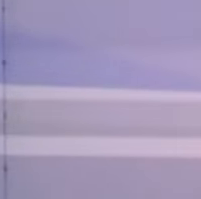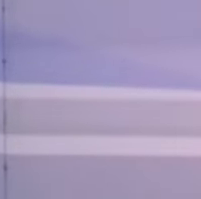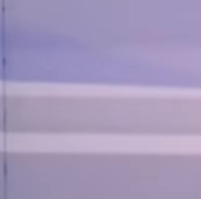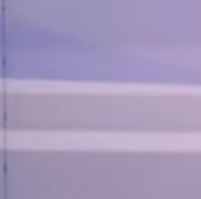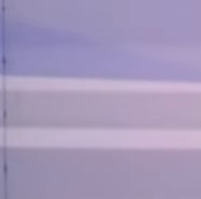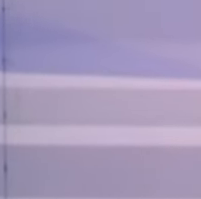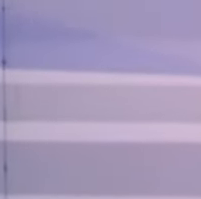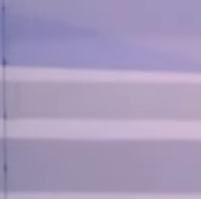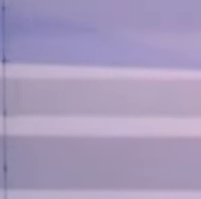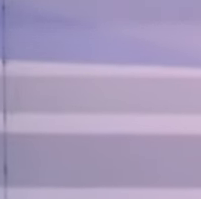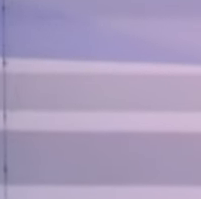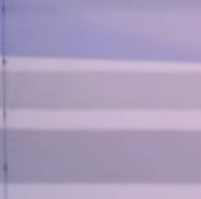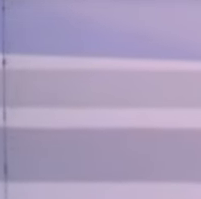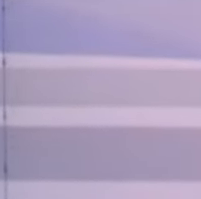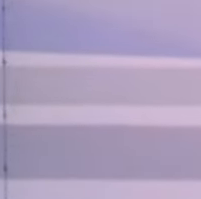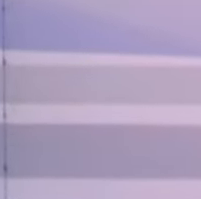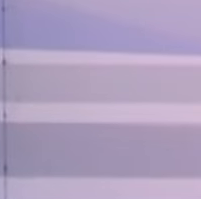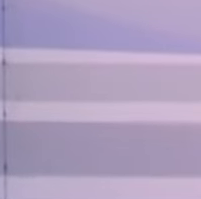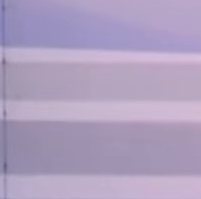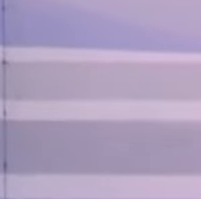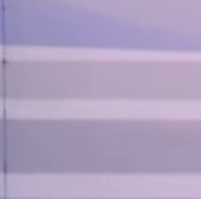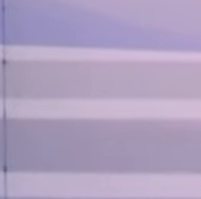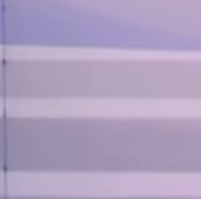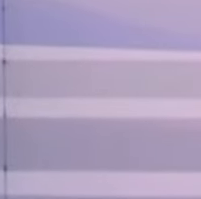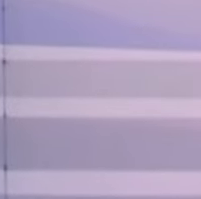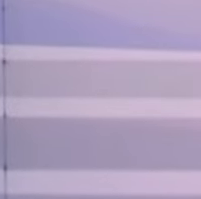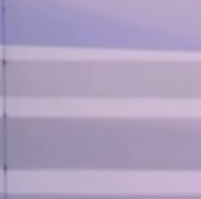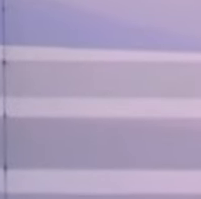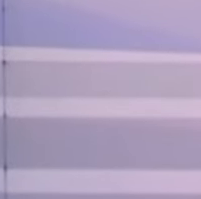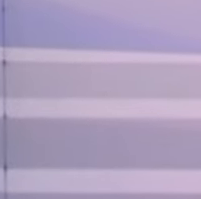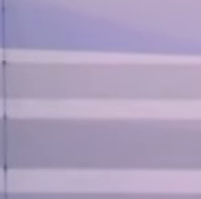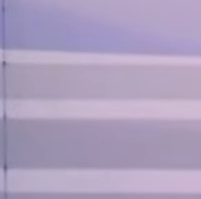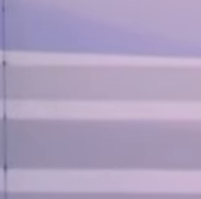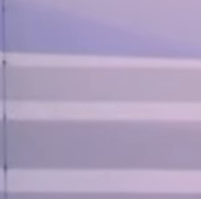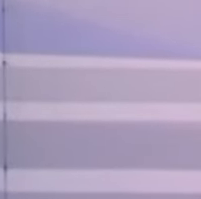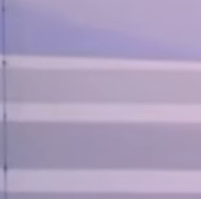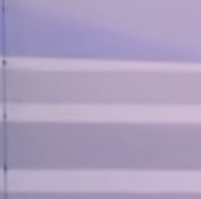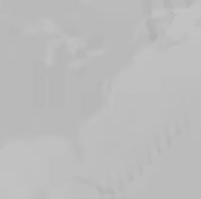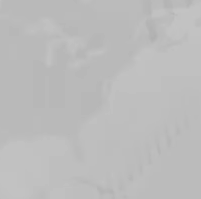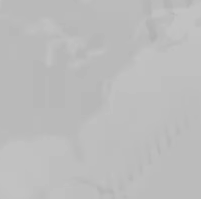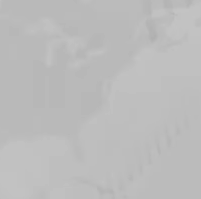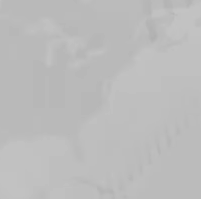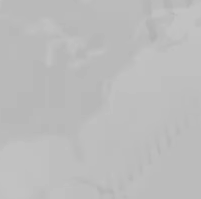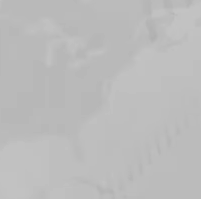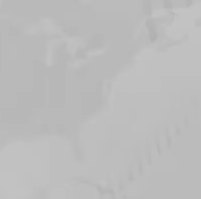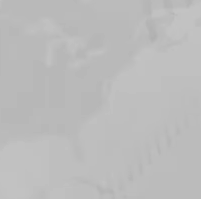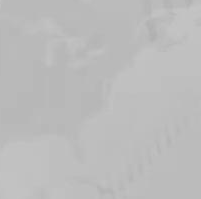abroad, samahan niyo kami sa GMA Pinoy TV at www.gmanews.tv.